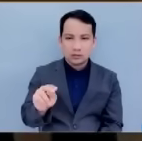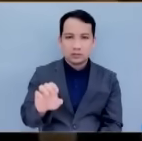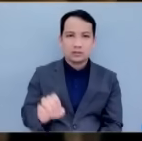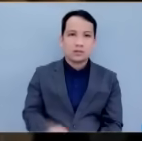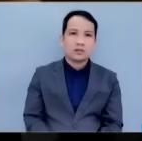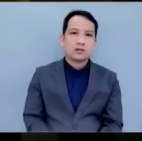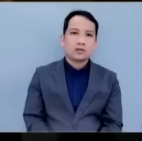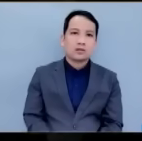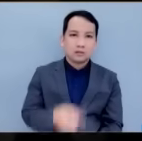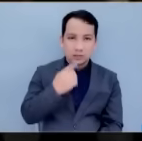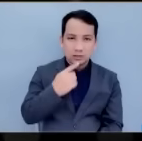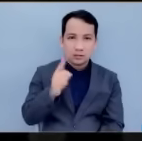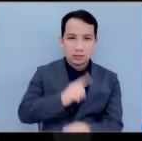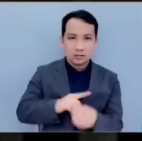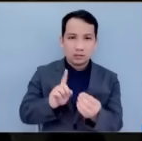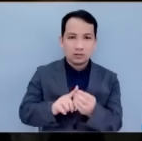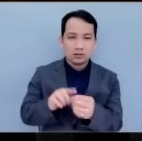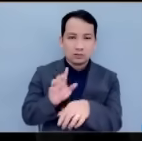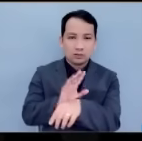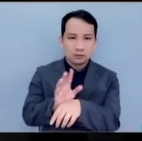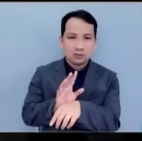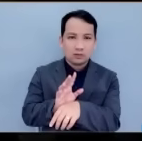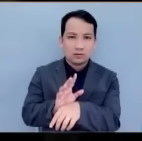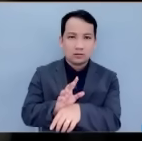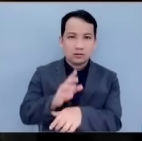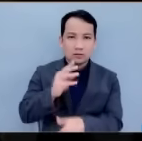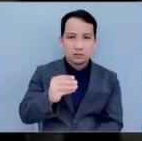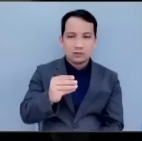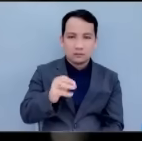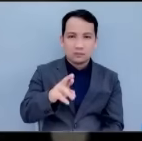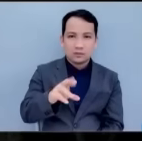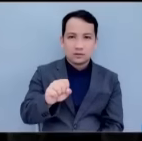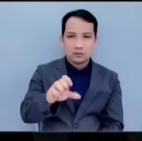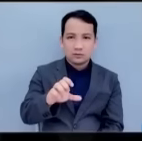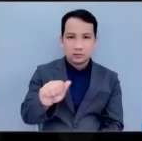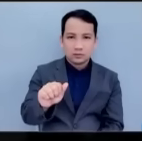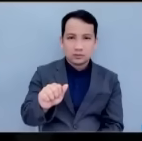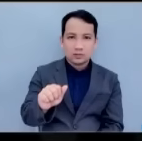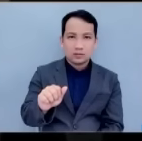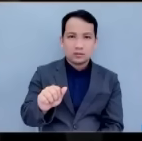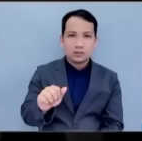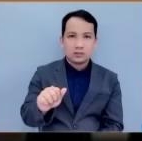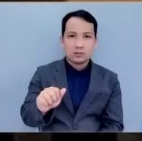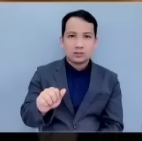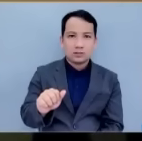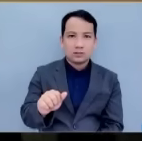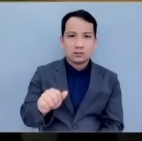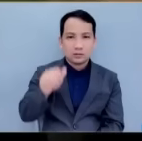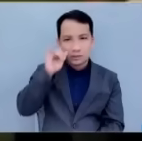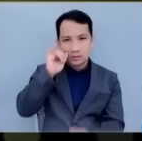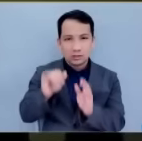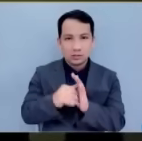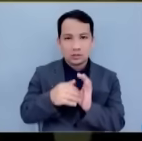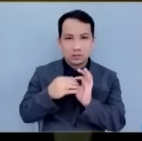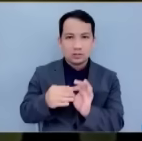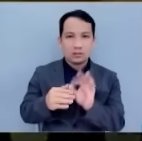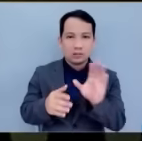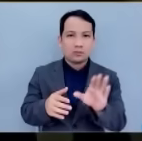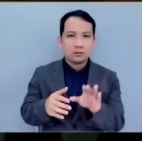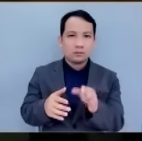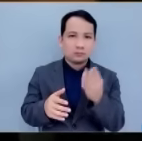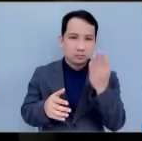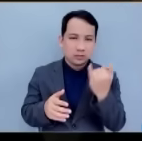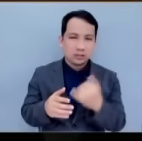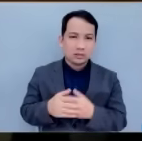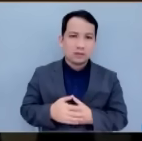naman ito sa kanyang naging pelikulang Marosa. Sa sobrang husay niya rito, naging iconic ang ilan sa kanyang mga eksena. Tulad